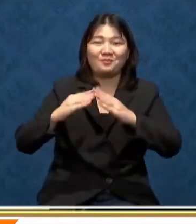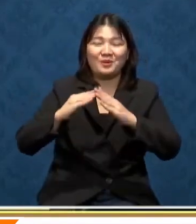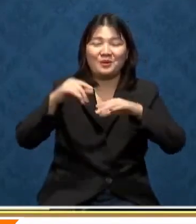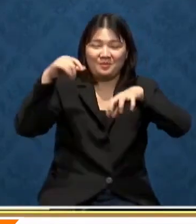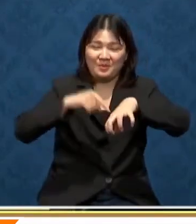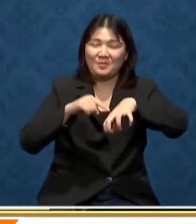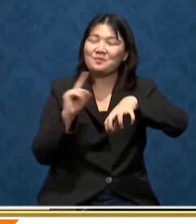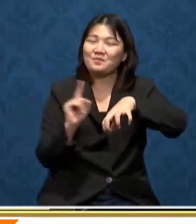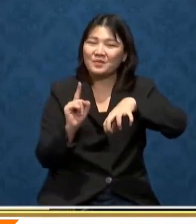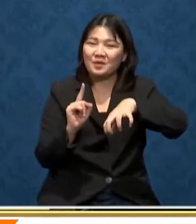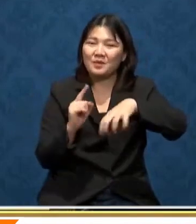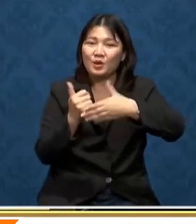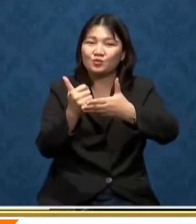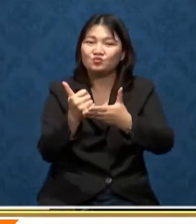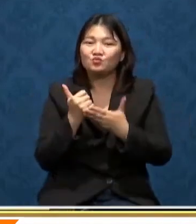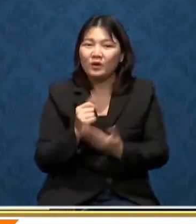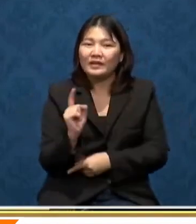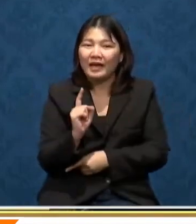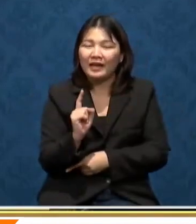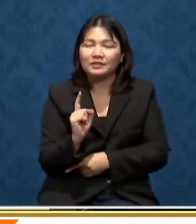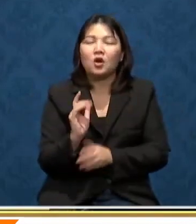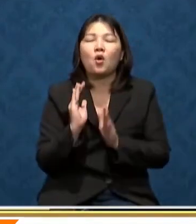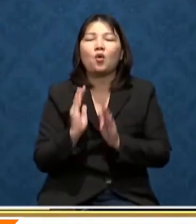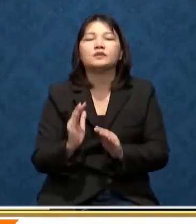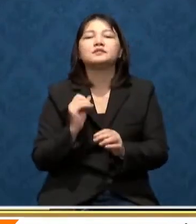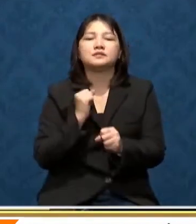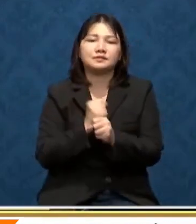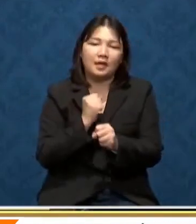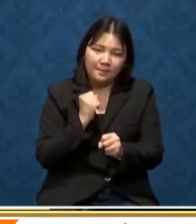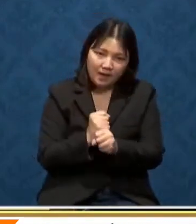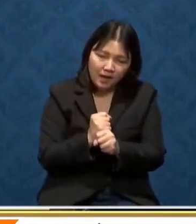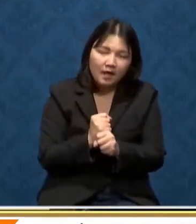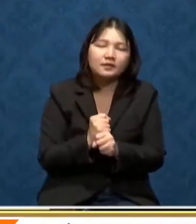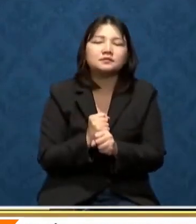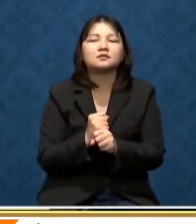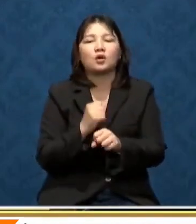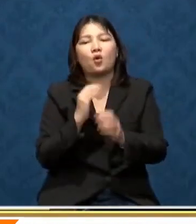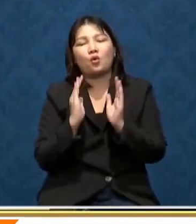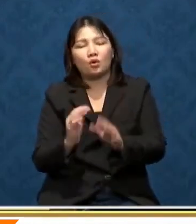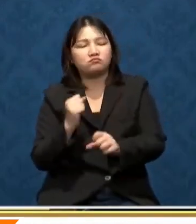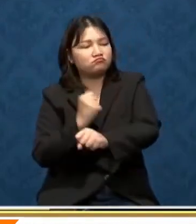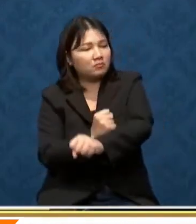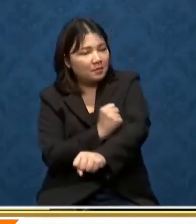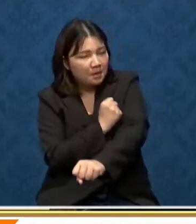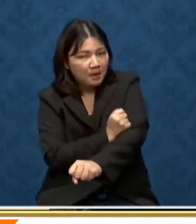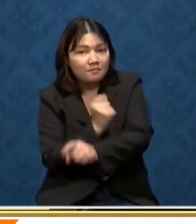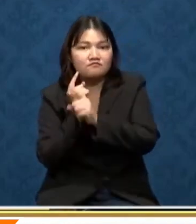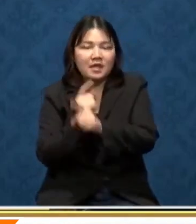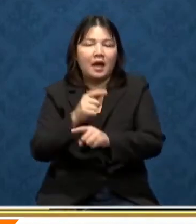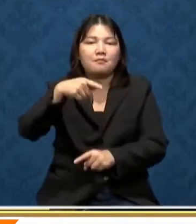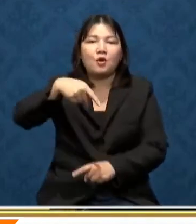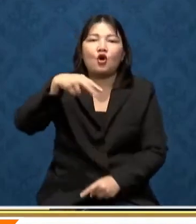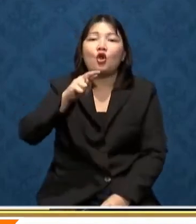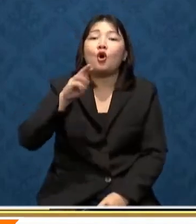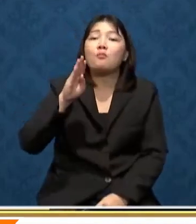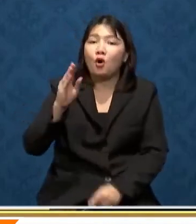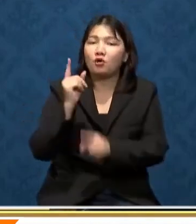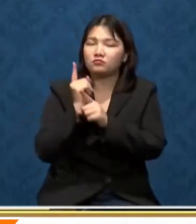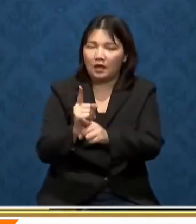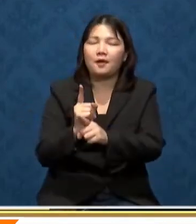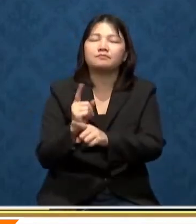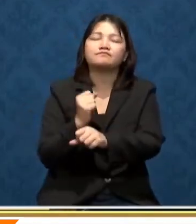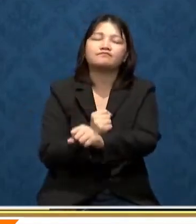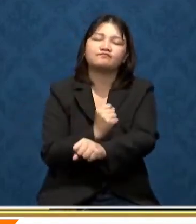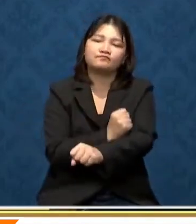มั่นคงให้กับผู้ประกันตนลูกจ้างและแรงงานตามพระราชบัญญัติประกันสังคมมี